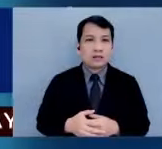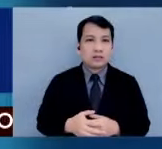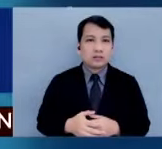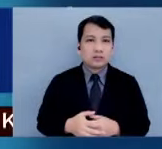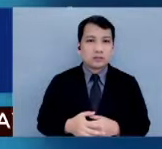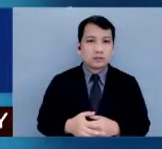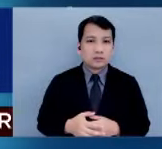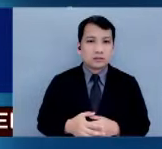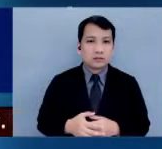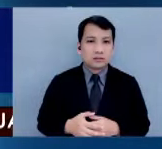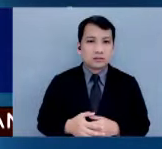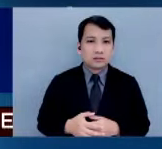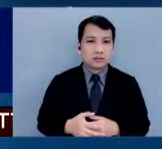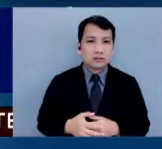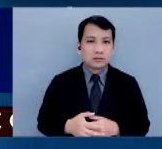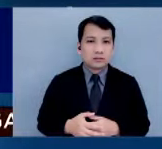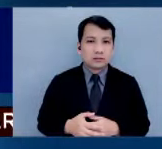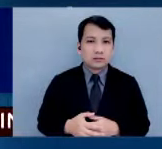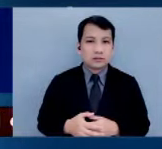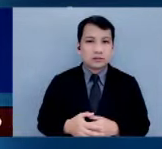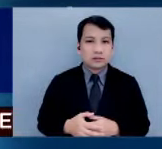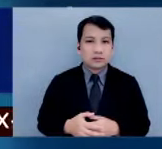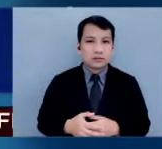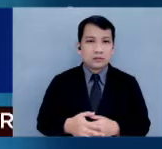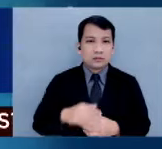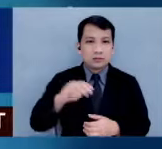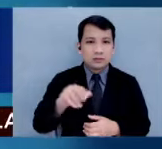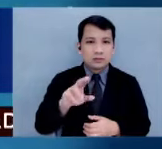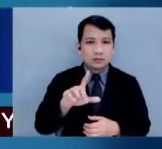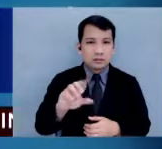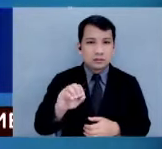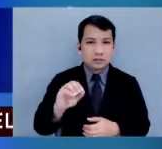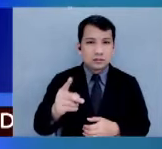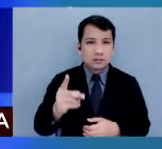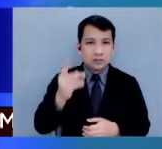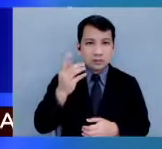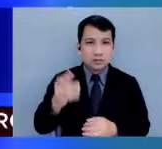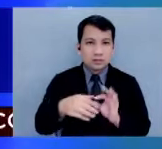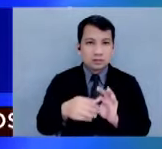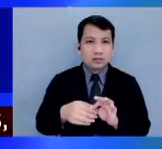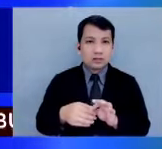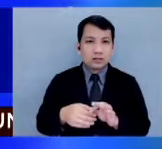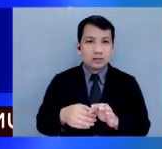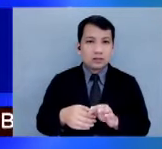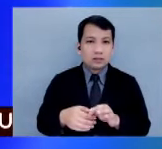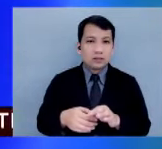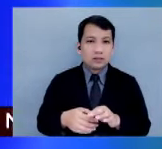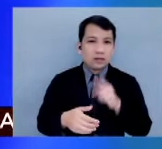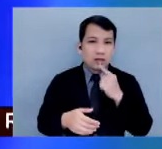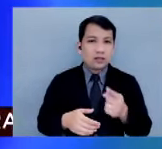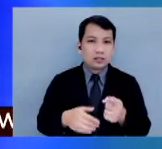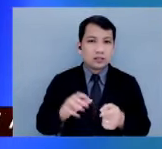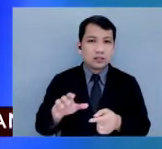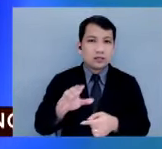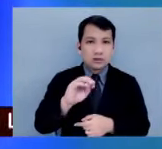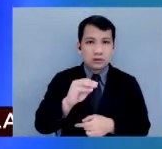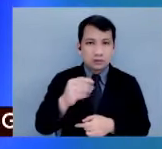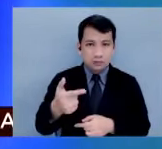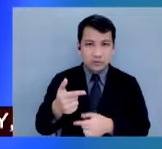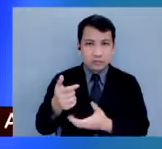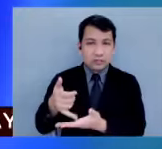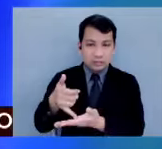Diyos ko, Lord! Okay, I said, oh my God! Tinanggap na kanina